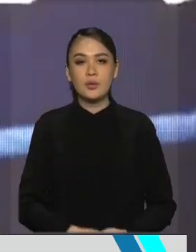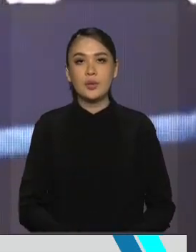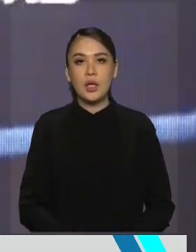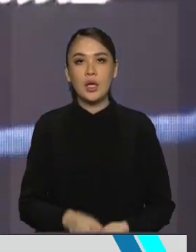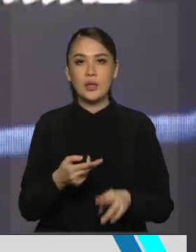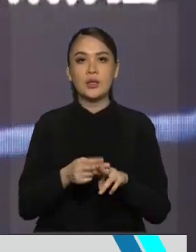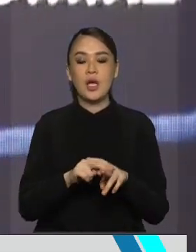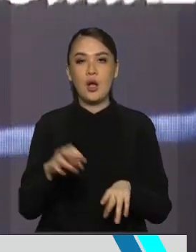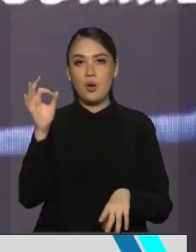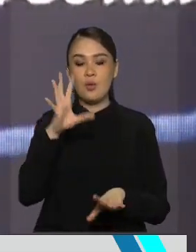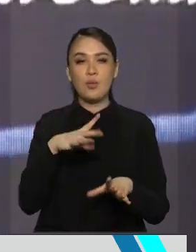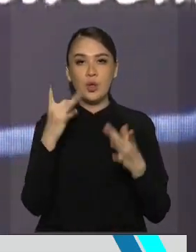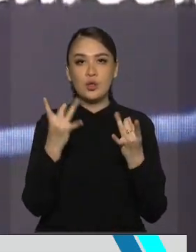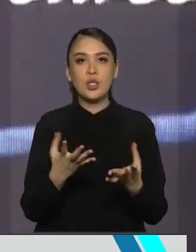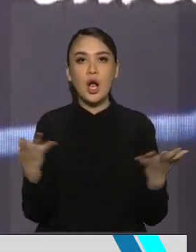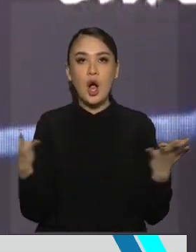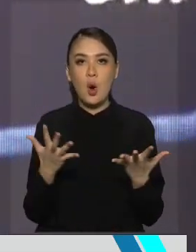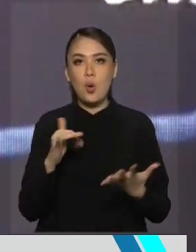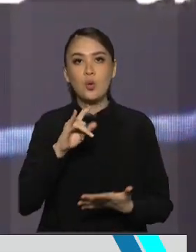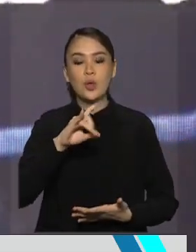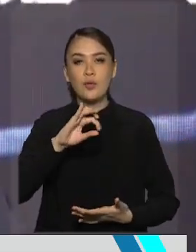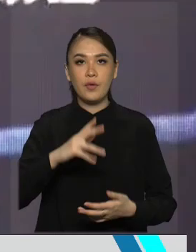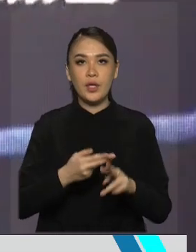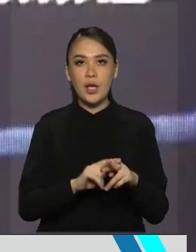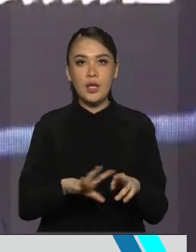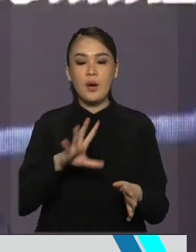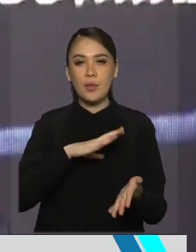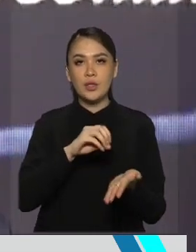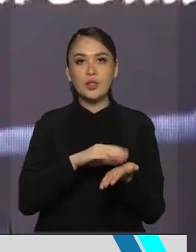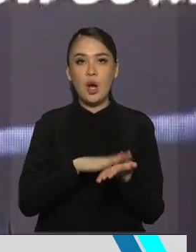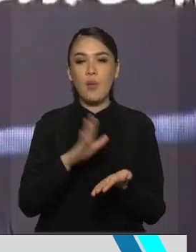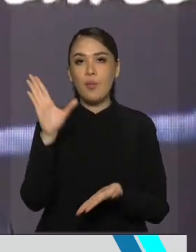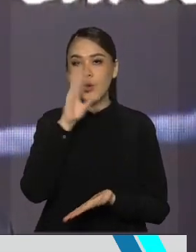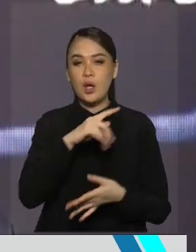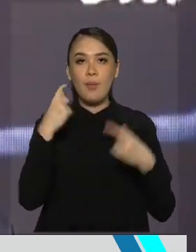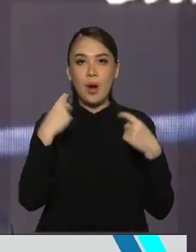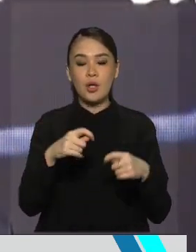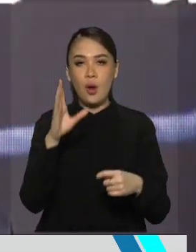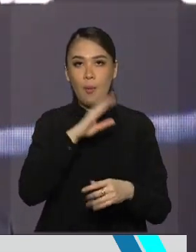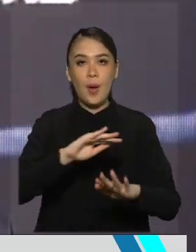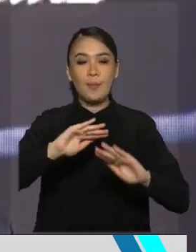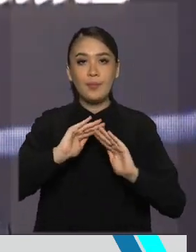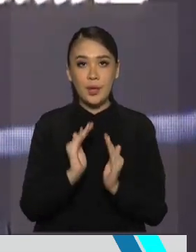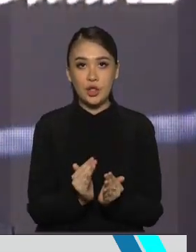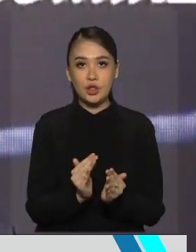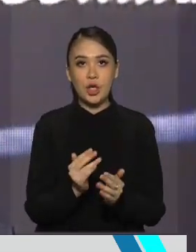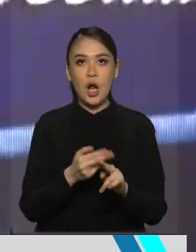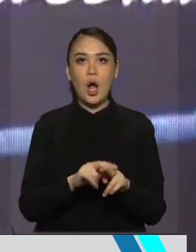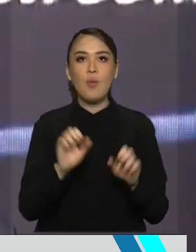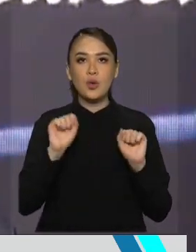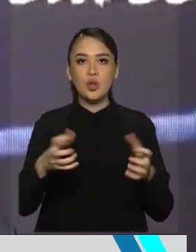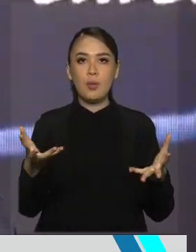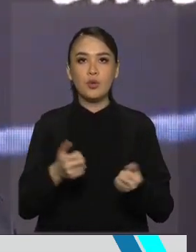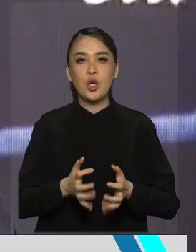здесь вопрос в том, что какой уровень будет на рынке достаточно. То есть можно всегда продавать меньше, получать больше, да, и